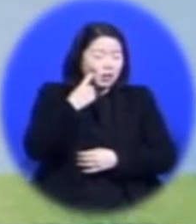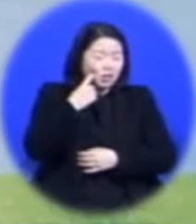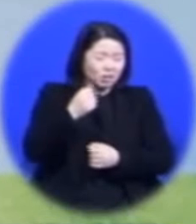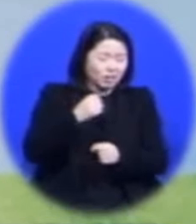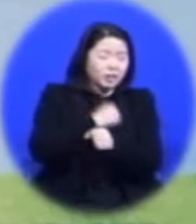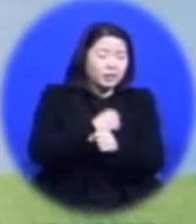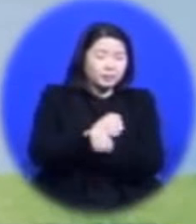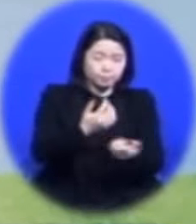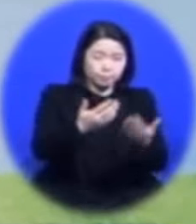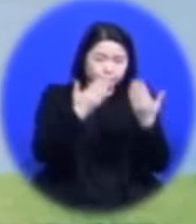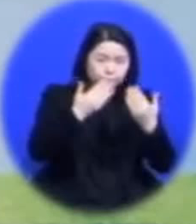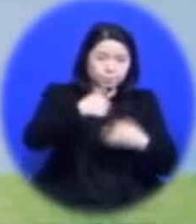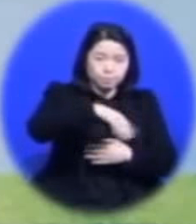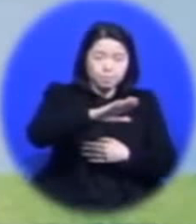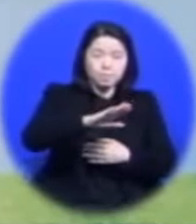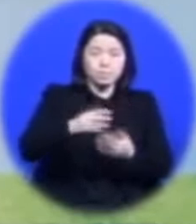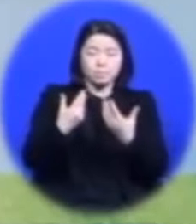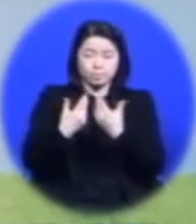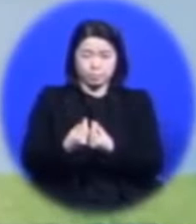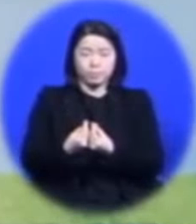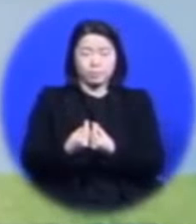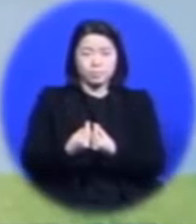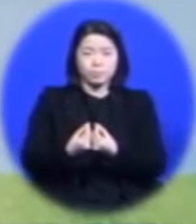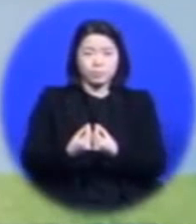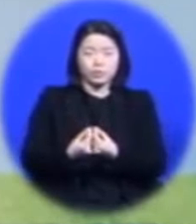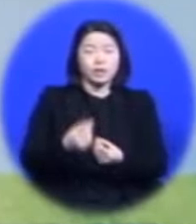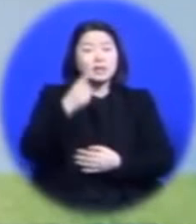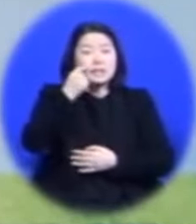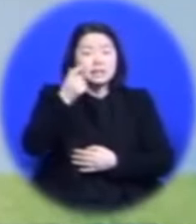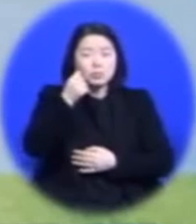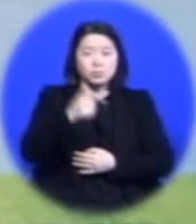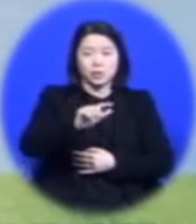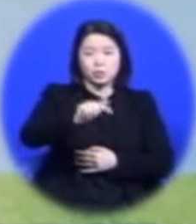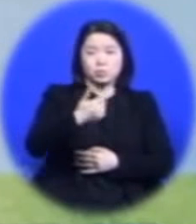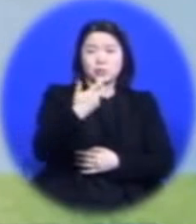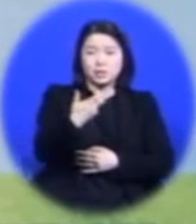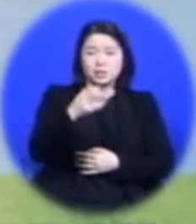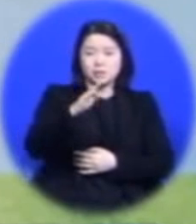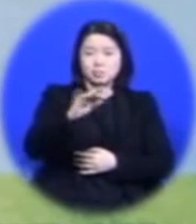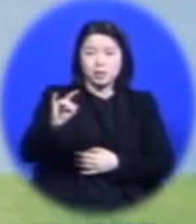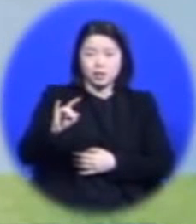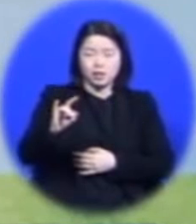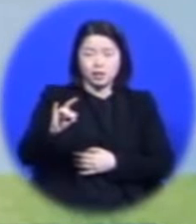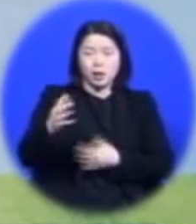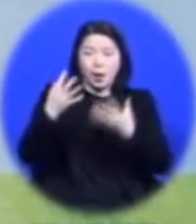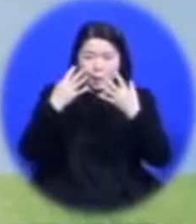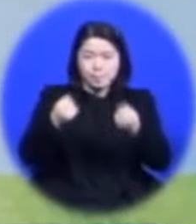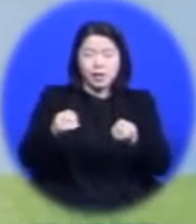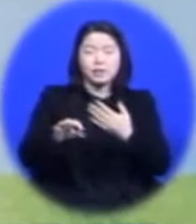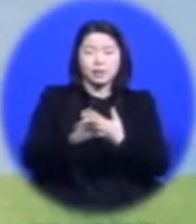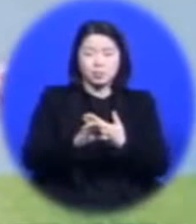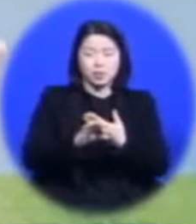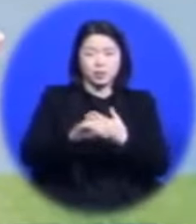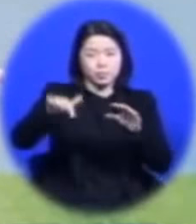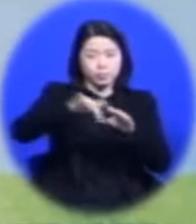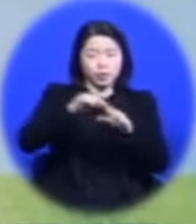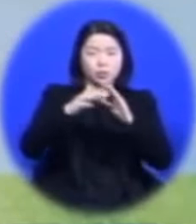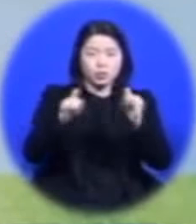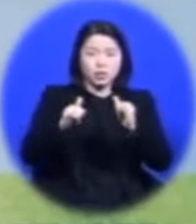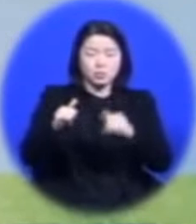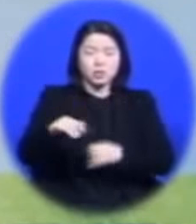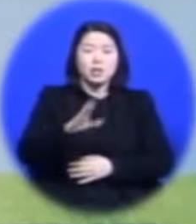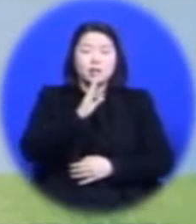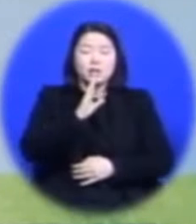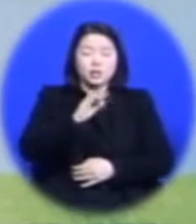해서 기소가 된 경우가 일본보다 670회 많다면 기독교인들이 역할을 제대로 한